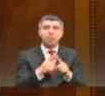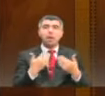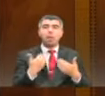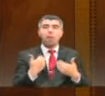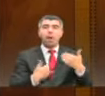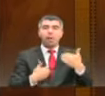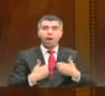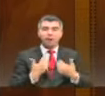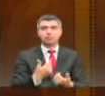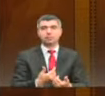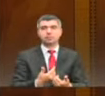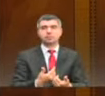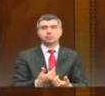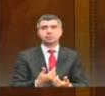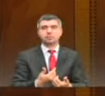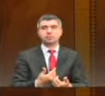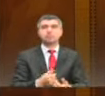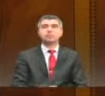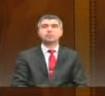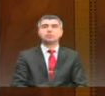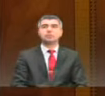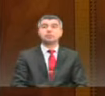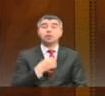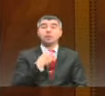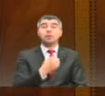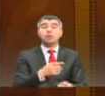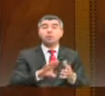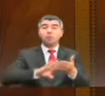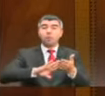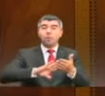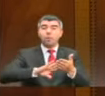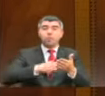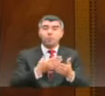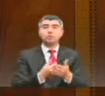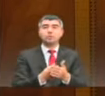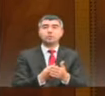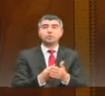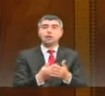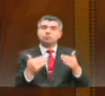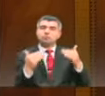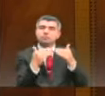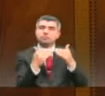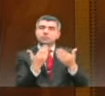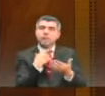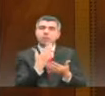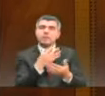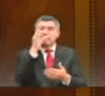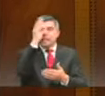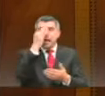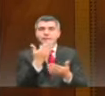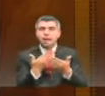الخاصة. ب، إرساء التقائية وتكامل السياسات الاجتماعية